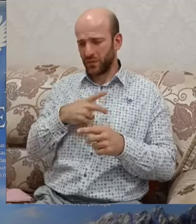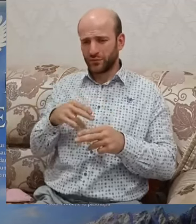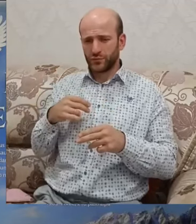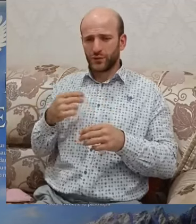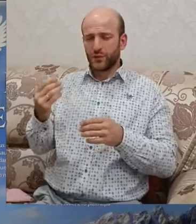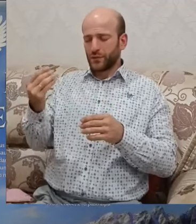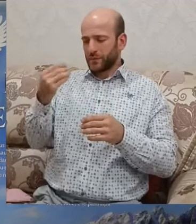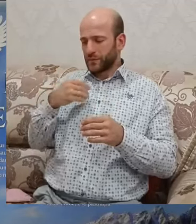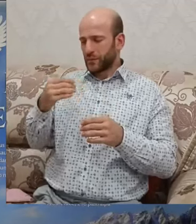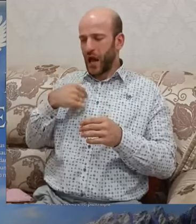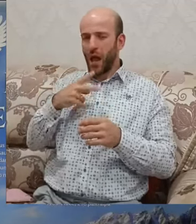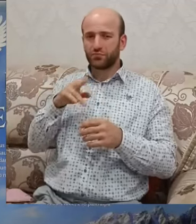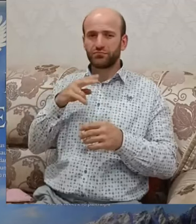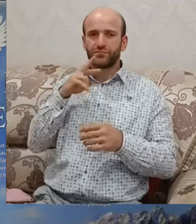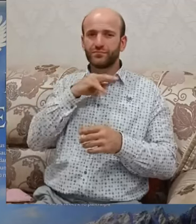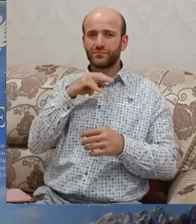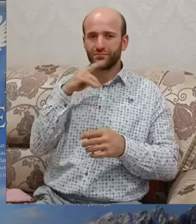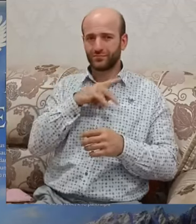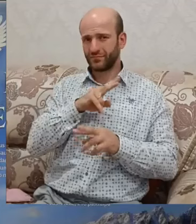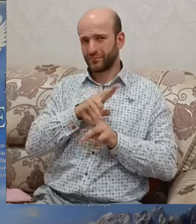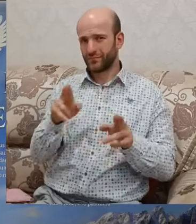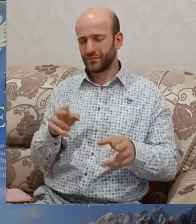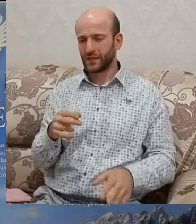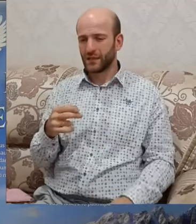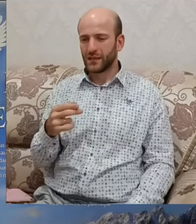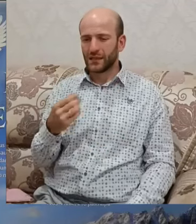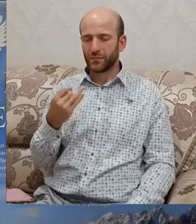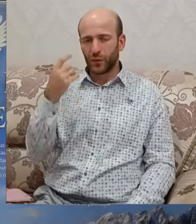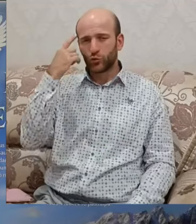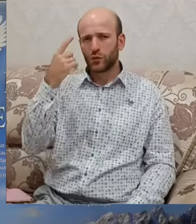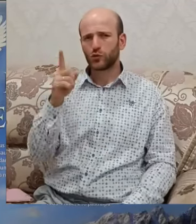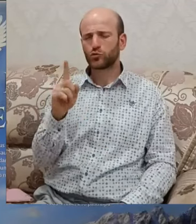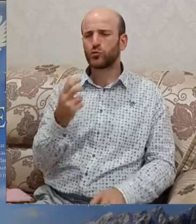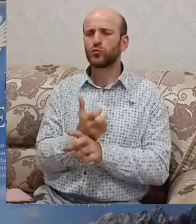Ar gyvenimas, kuris yra mumyse? Или жизнь, которая в нас?